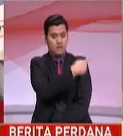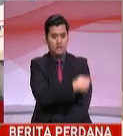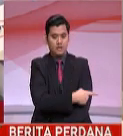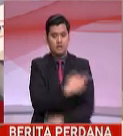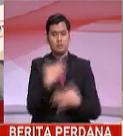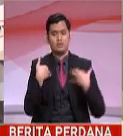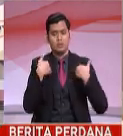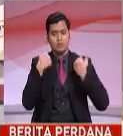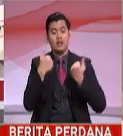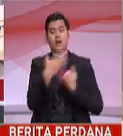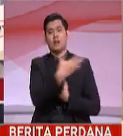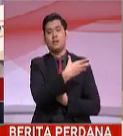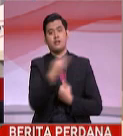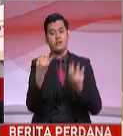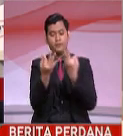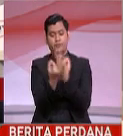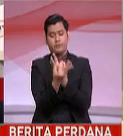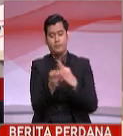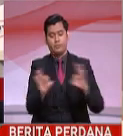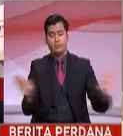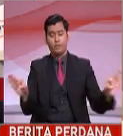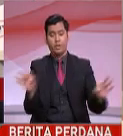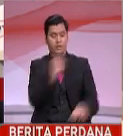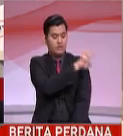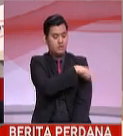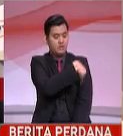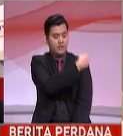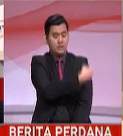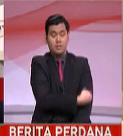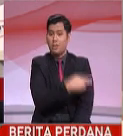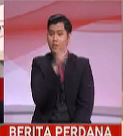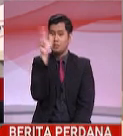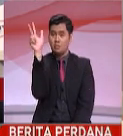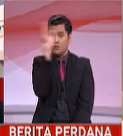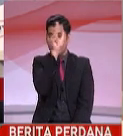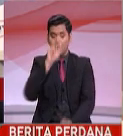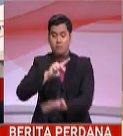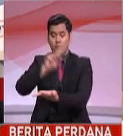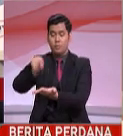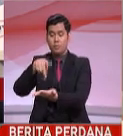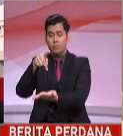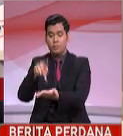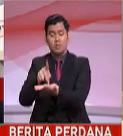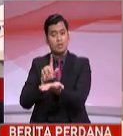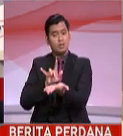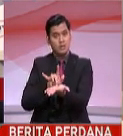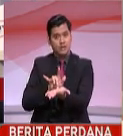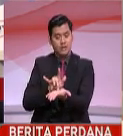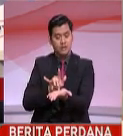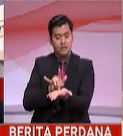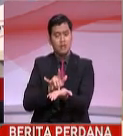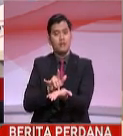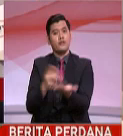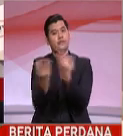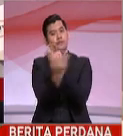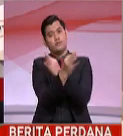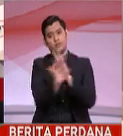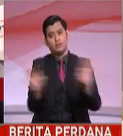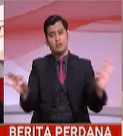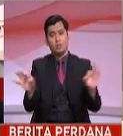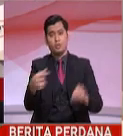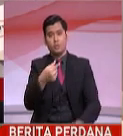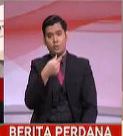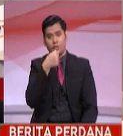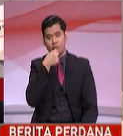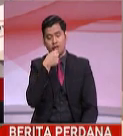percuma di hospital kerajaan dan pusat rawatan yang dilantik oleh Kementerian Kesihatan ni. Ubat ini hanya dimakan